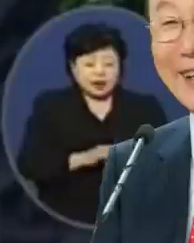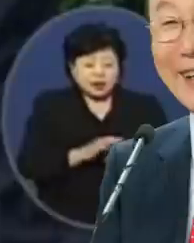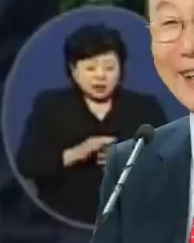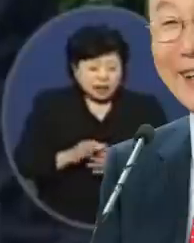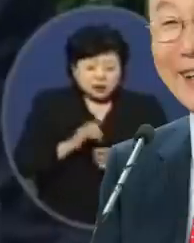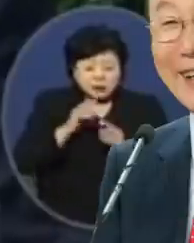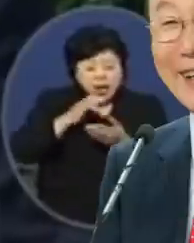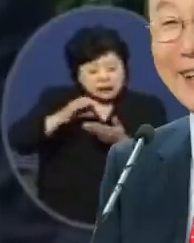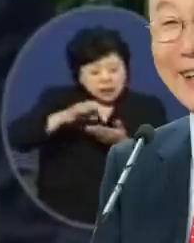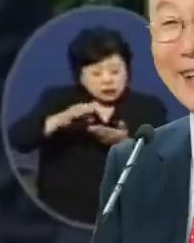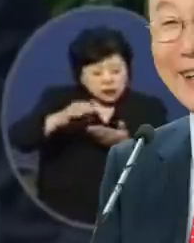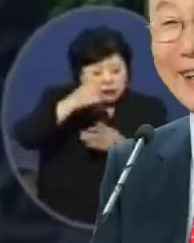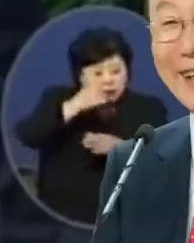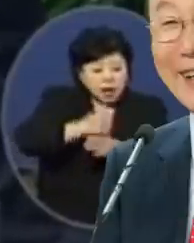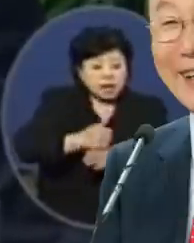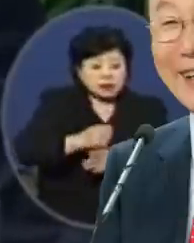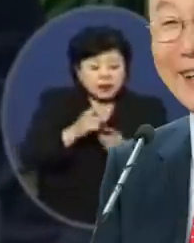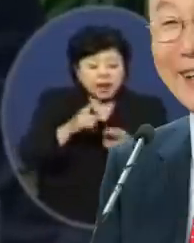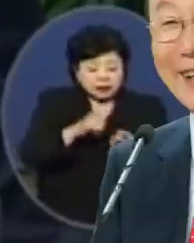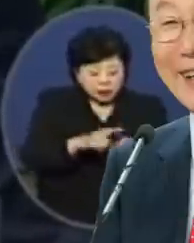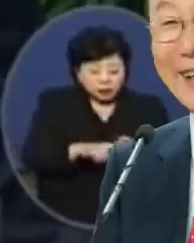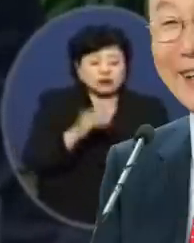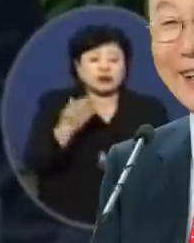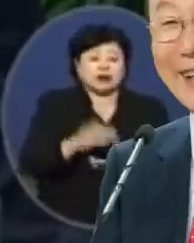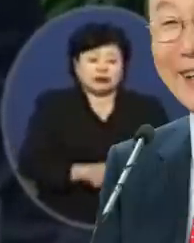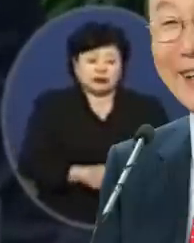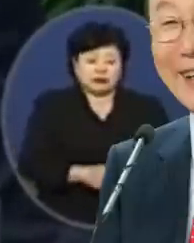하고 있으면 나중에 가보면 그 말대로 되어 있다고요.